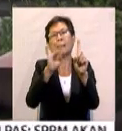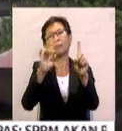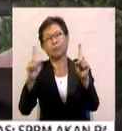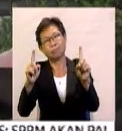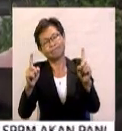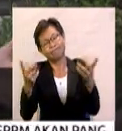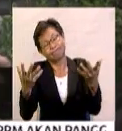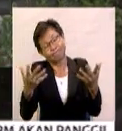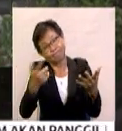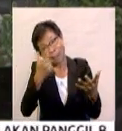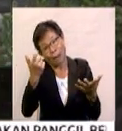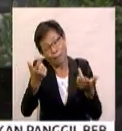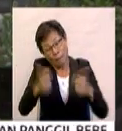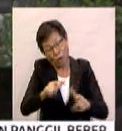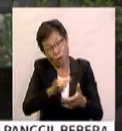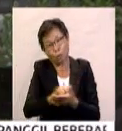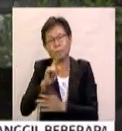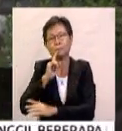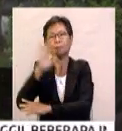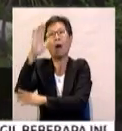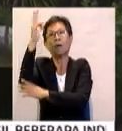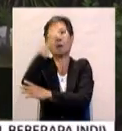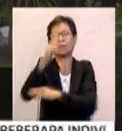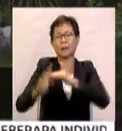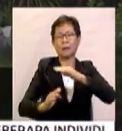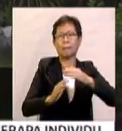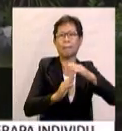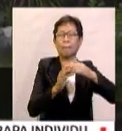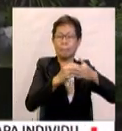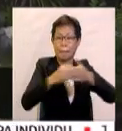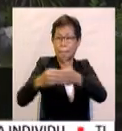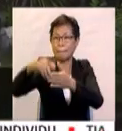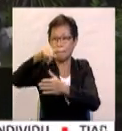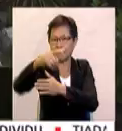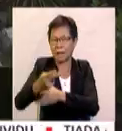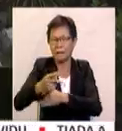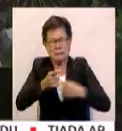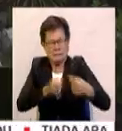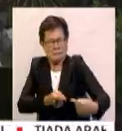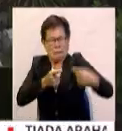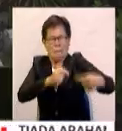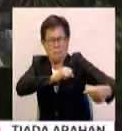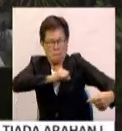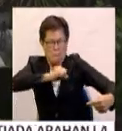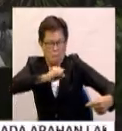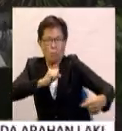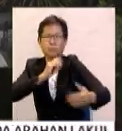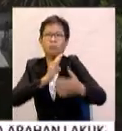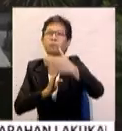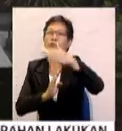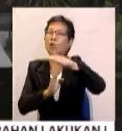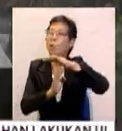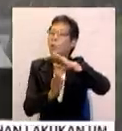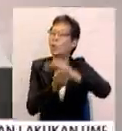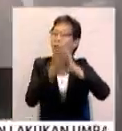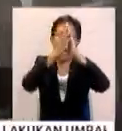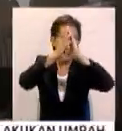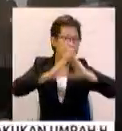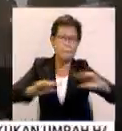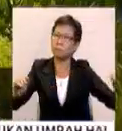Berdasarkan senario tersebut, beliau berjanji kerajaan di bawah pimpinannya akan melawan dan membanteras rasuah secara